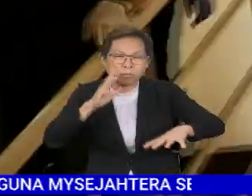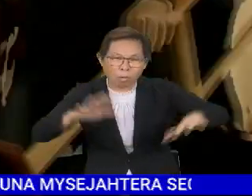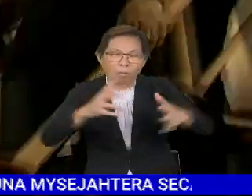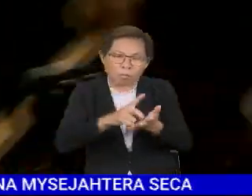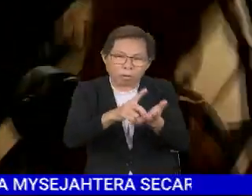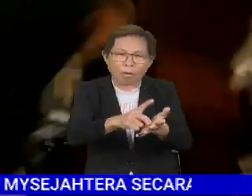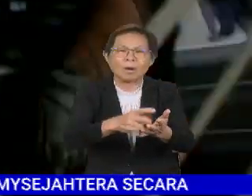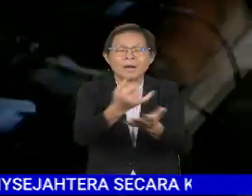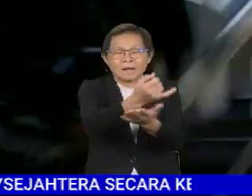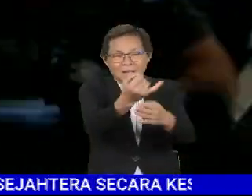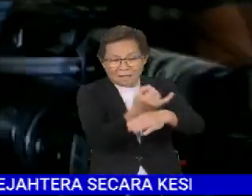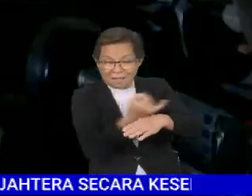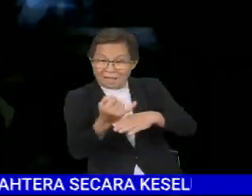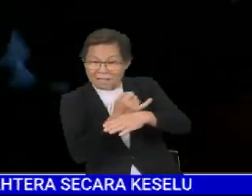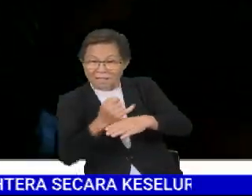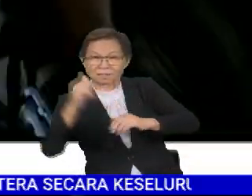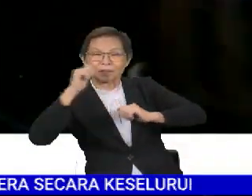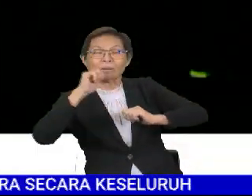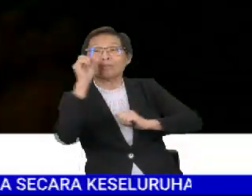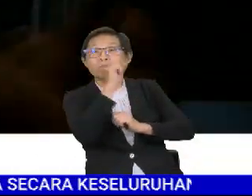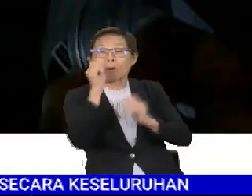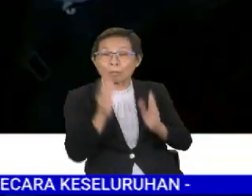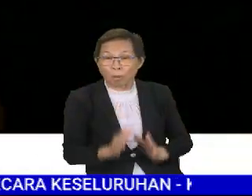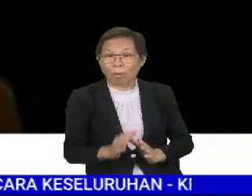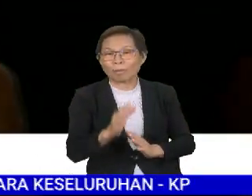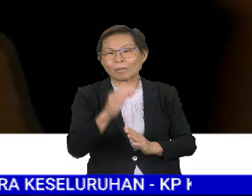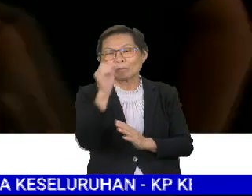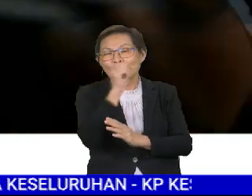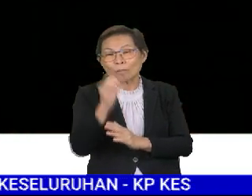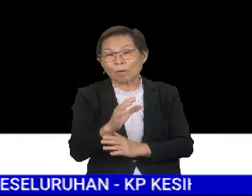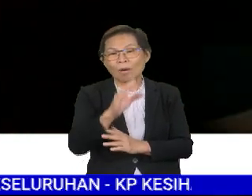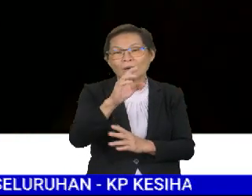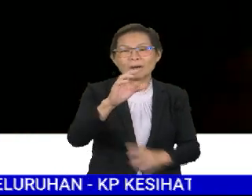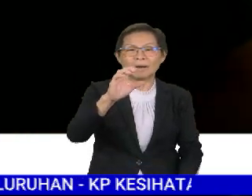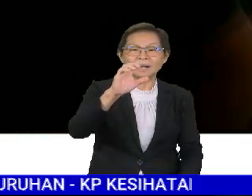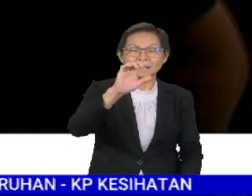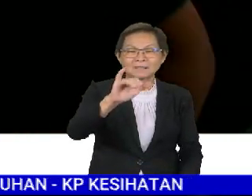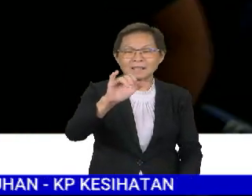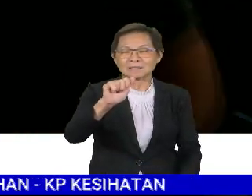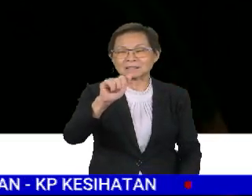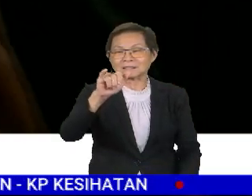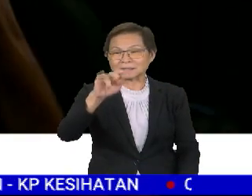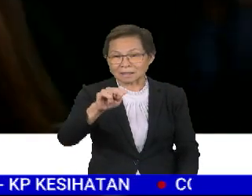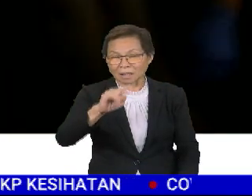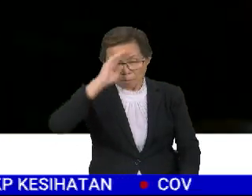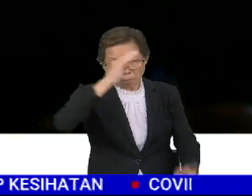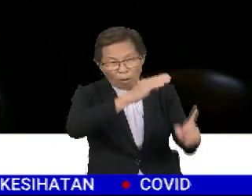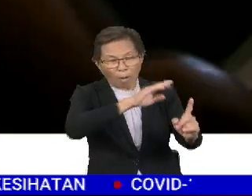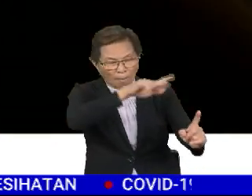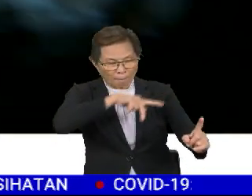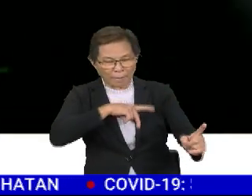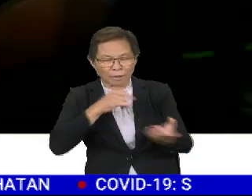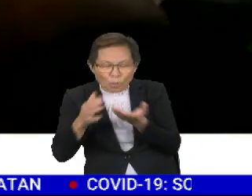Industri hiburan seni negara turut digemparkan dengan penahanan penyanyi, nasyid dan komposer terkenal Yasin Sulaiman dengan pertuduhan memiliki